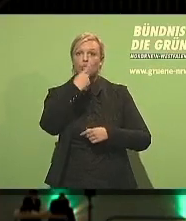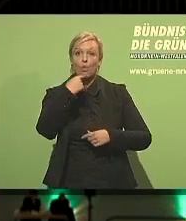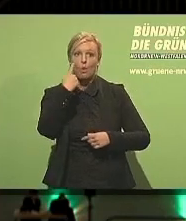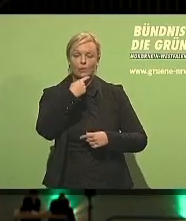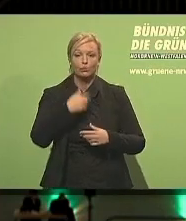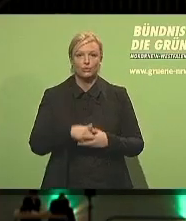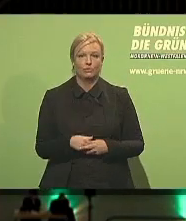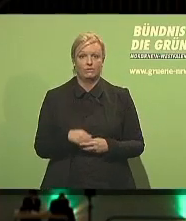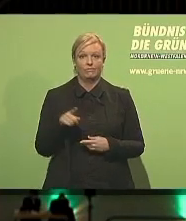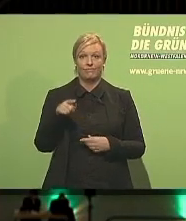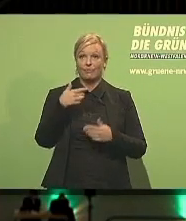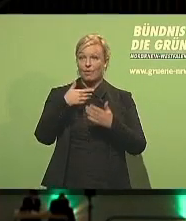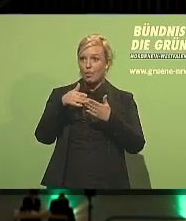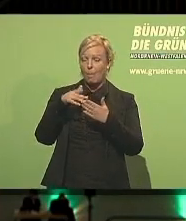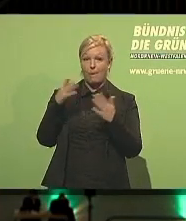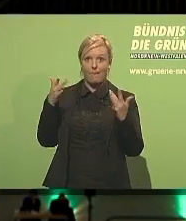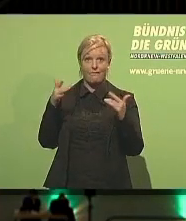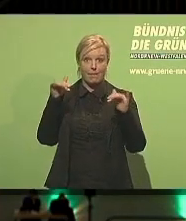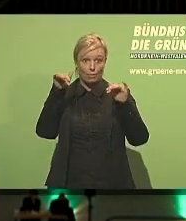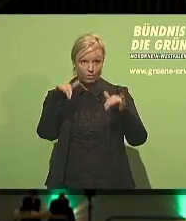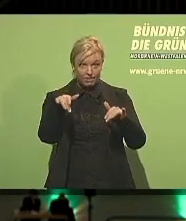gibt.